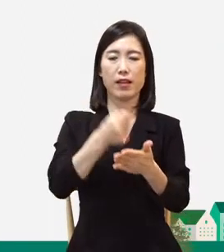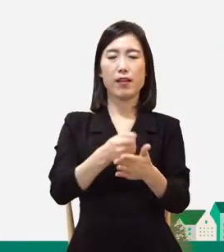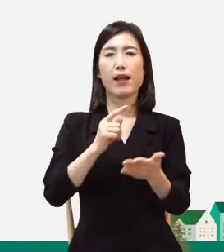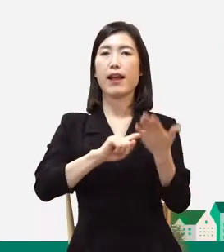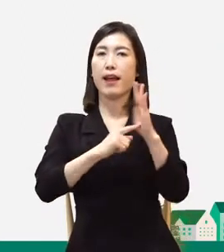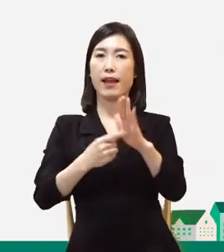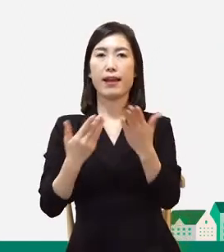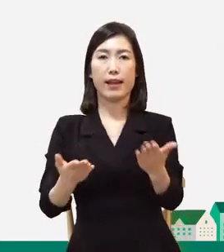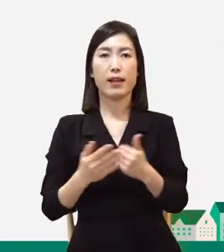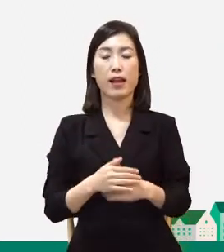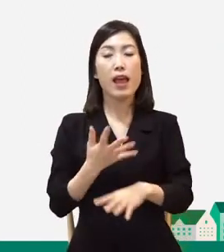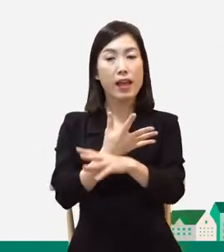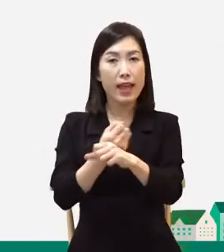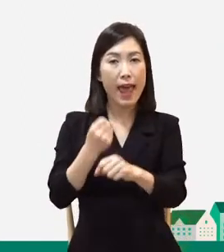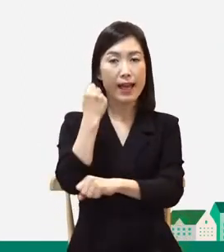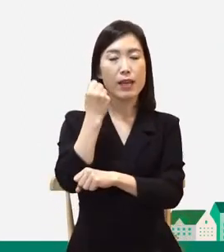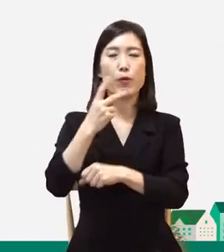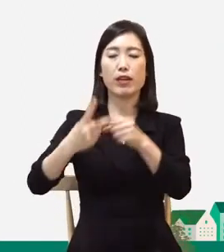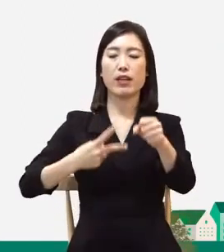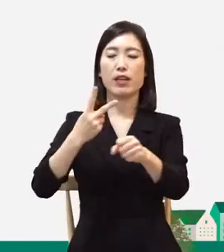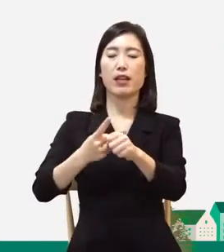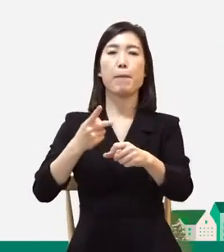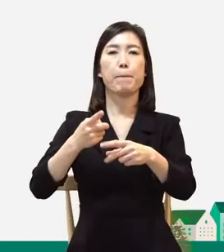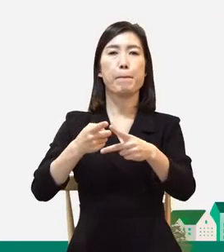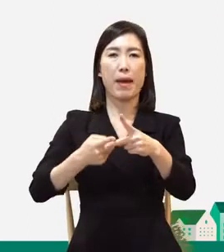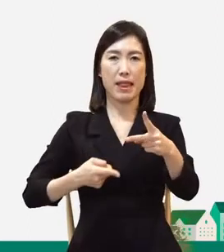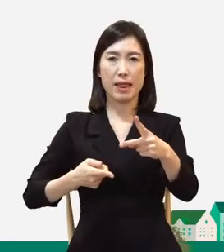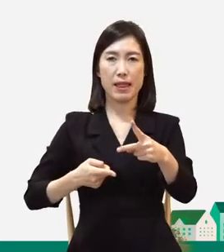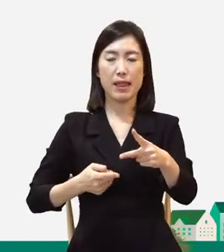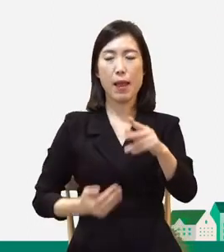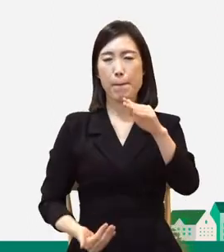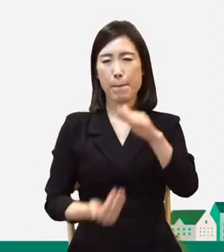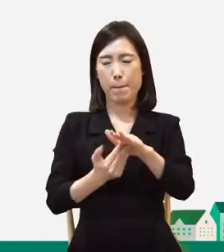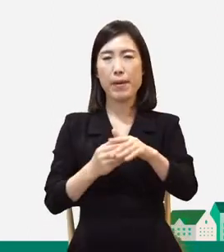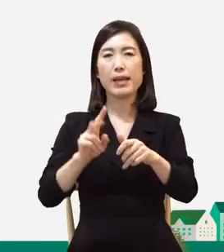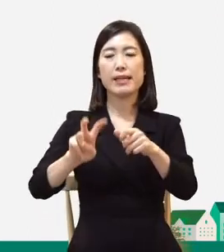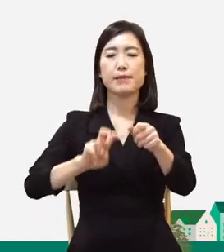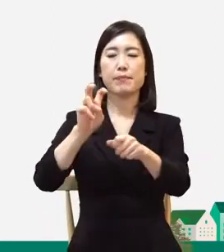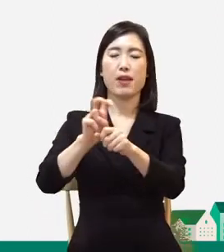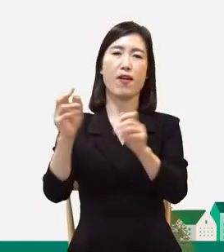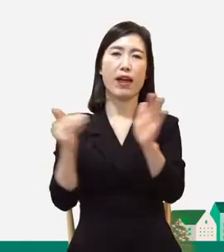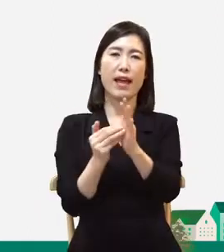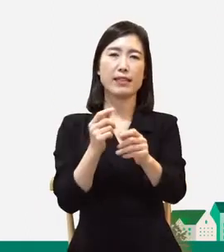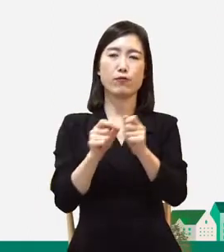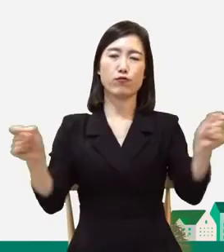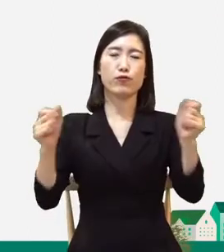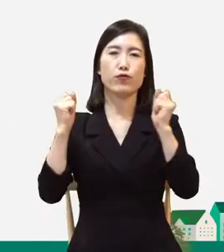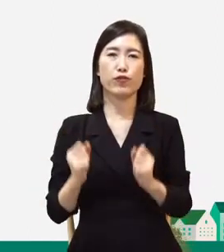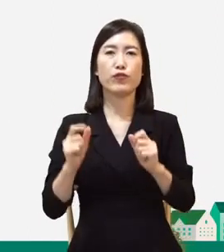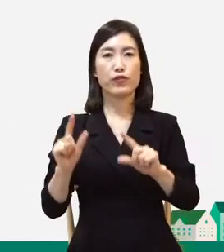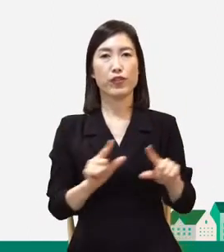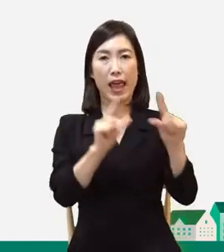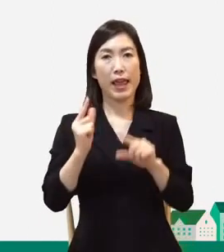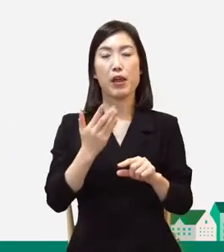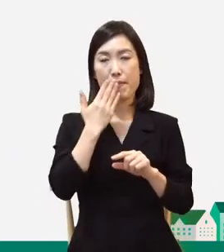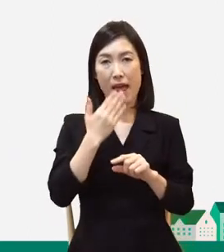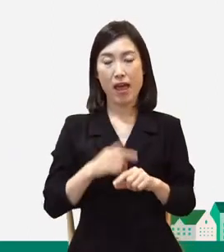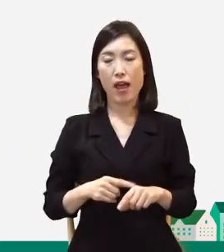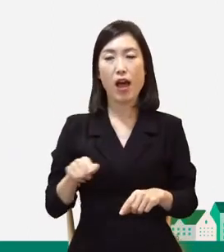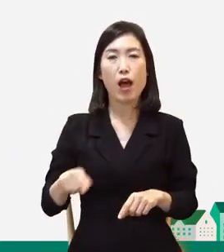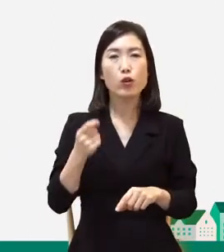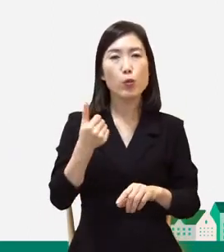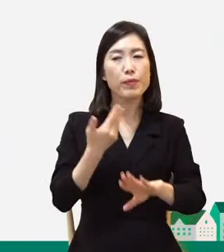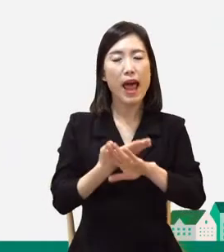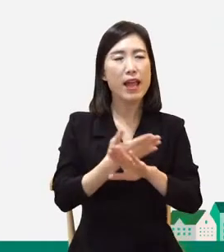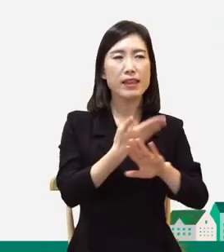기간은 2년 단위로 해서 총 20년까지 이제 계약이 가능하고 여기에서 다른